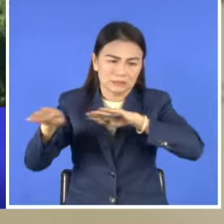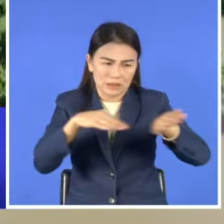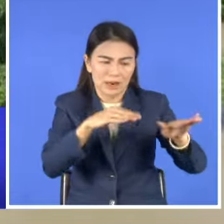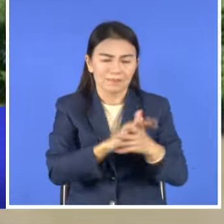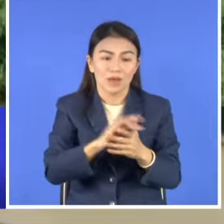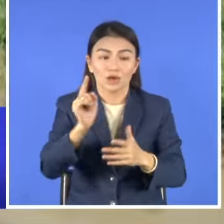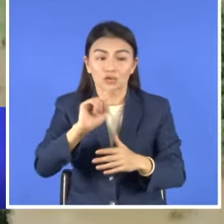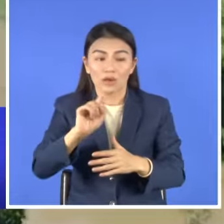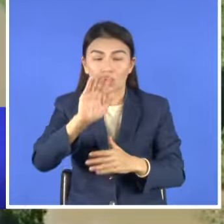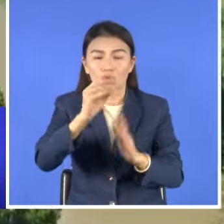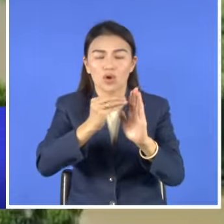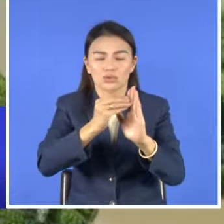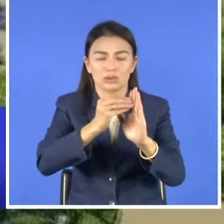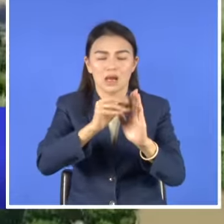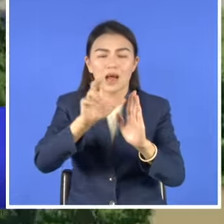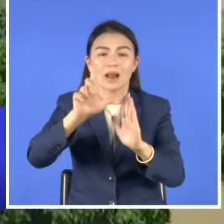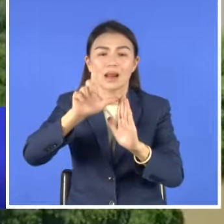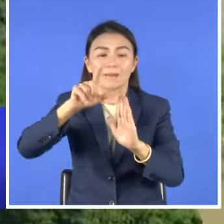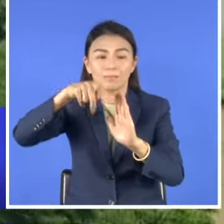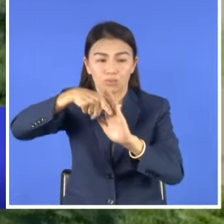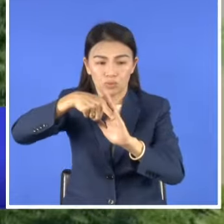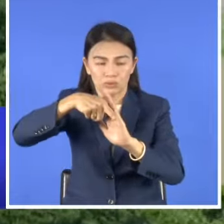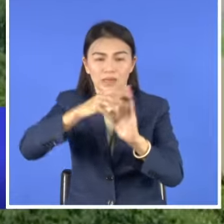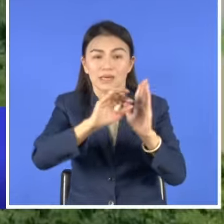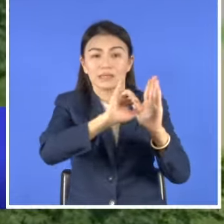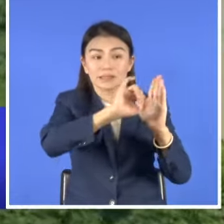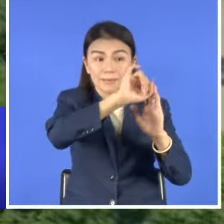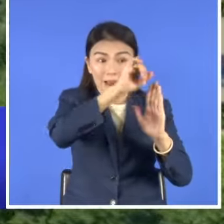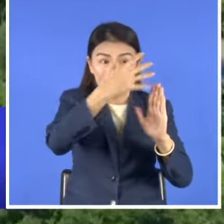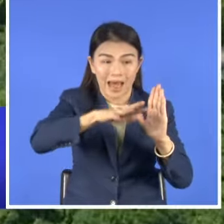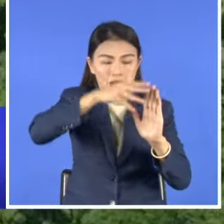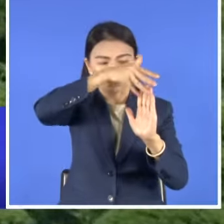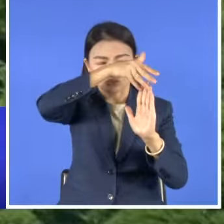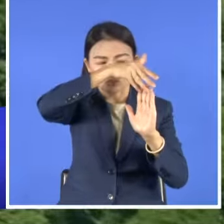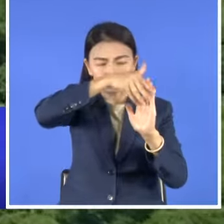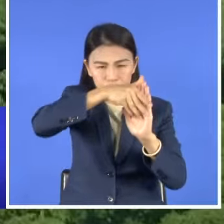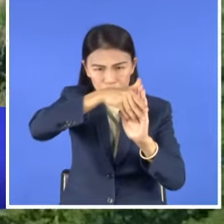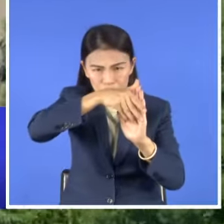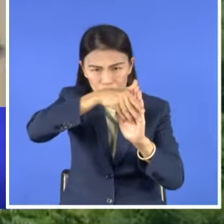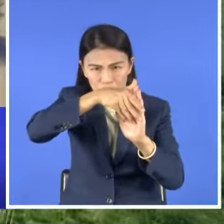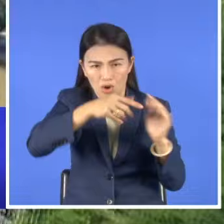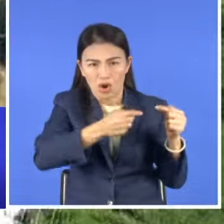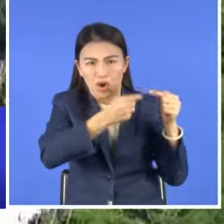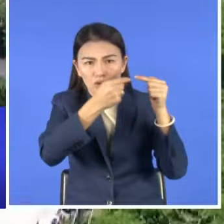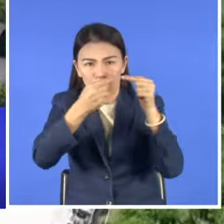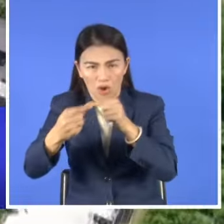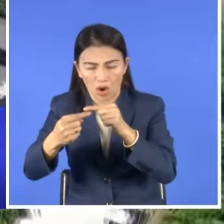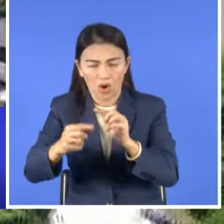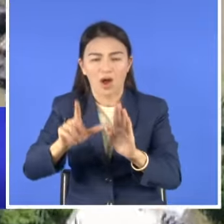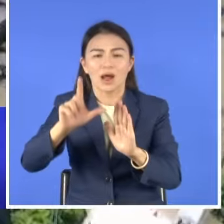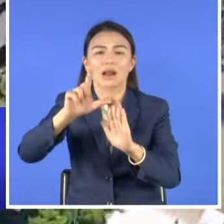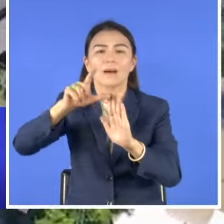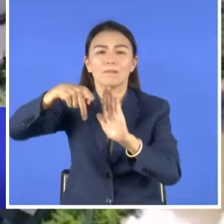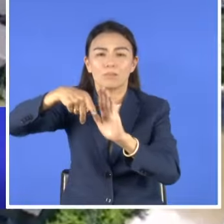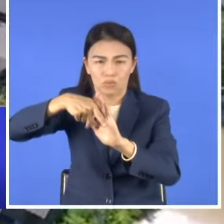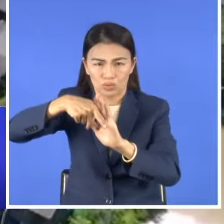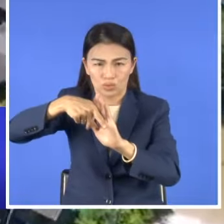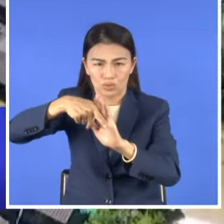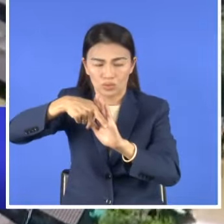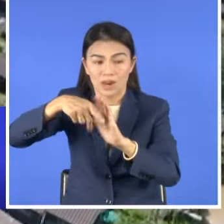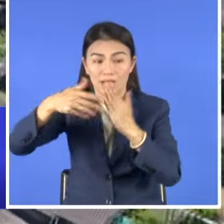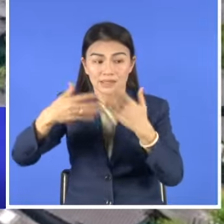มวลน้ำจากจังหวัดเชียงใหม่นะครับท่วมจังหวัดเชียงใหม่เสร็จปั๊บปลายทางก็คือจังหวัดลำพูนเป็นจังหวัดต่อมานี่นะครับซึ่งขณะนี้ก็